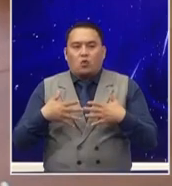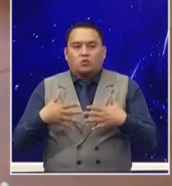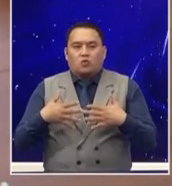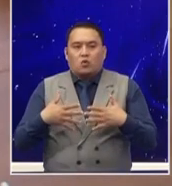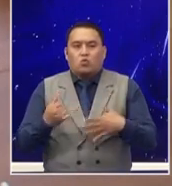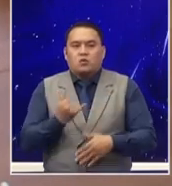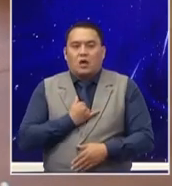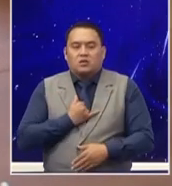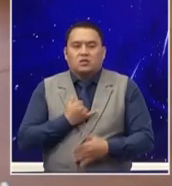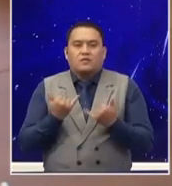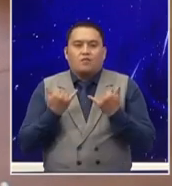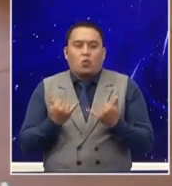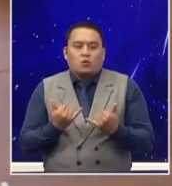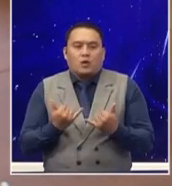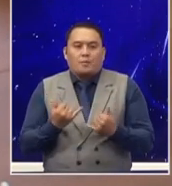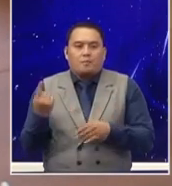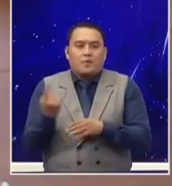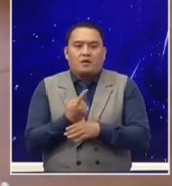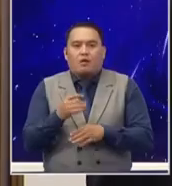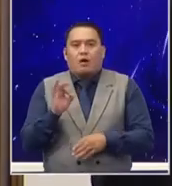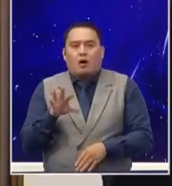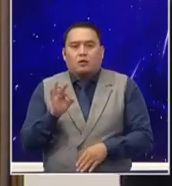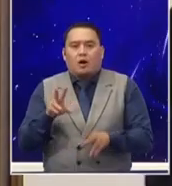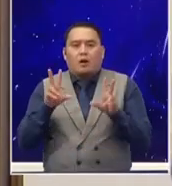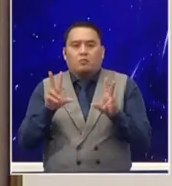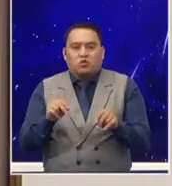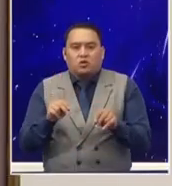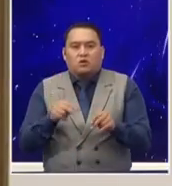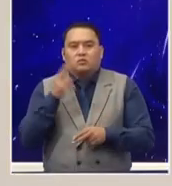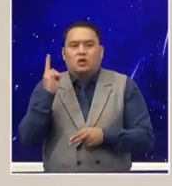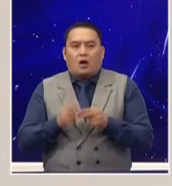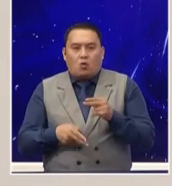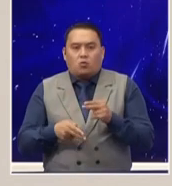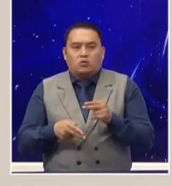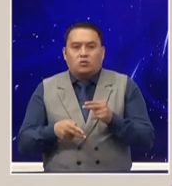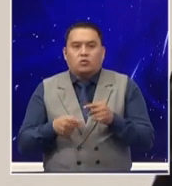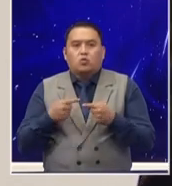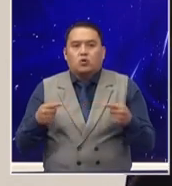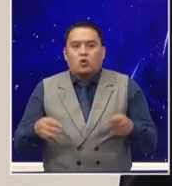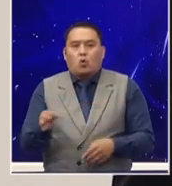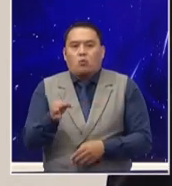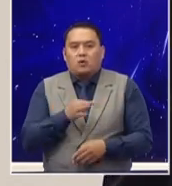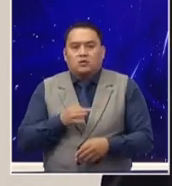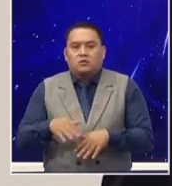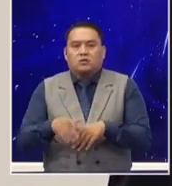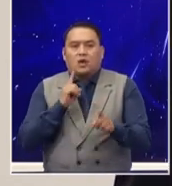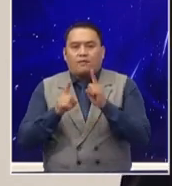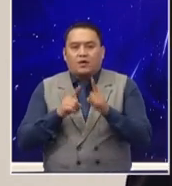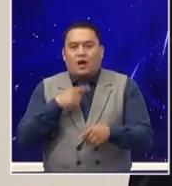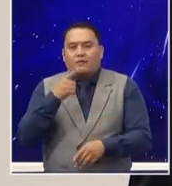12. На сегодняшний день. Ты тоже, 1 октября вы мне обещали, тоже все закончено. Другие области тоже на селекторе